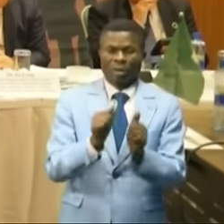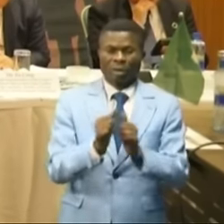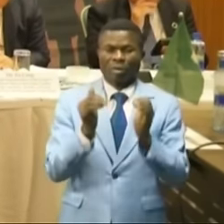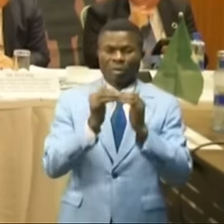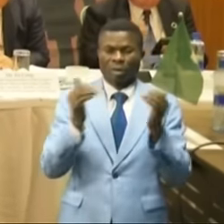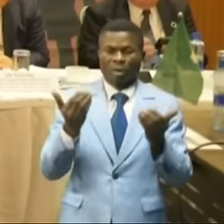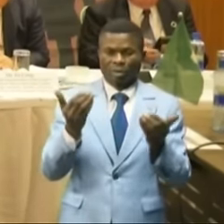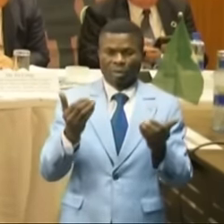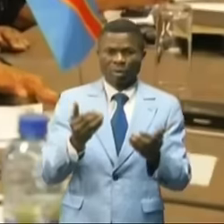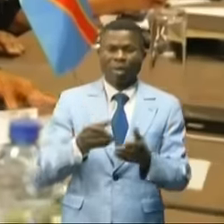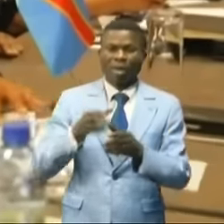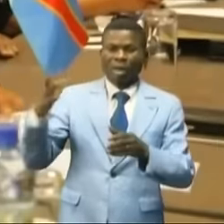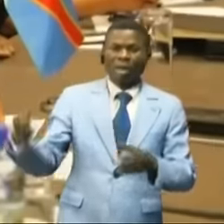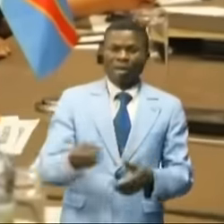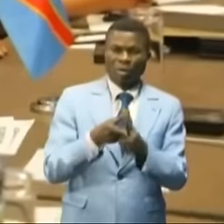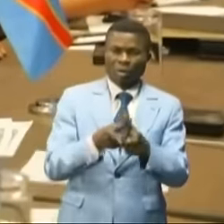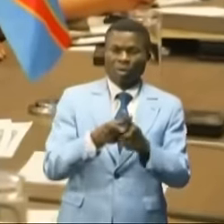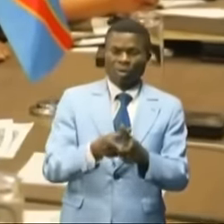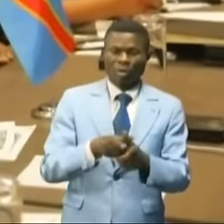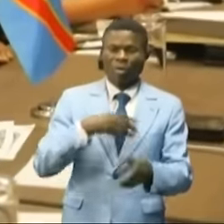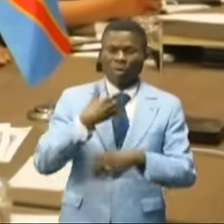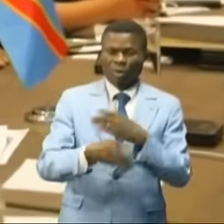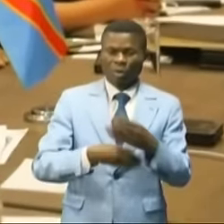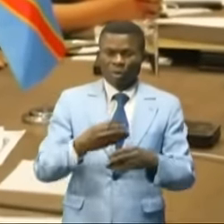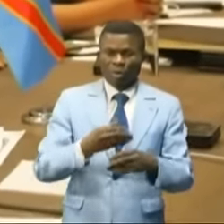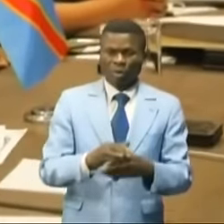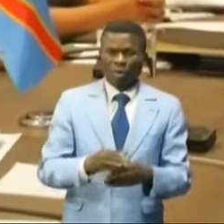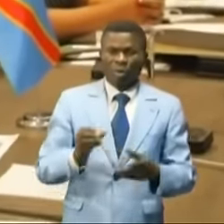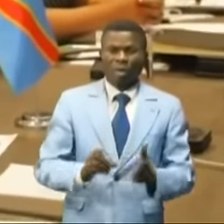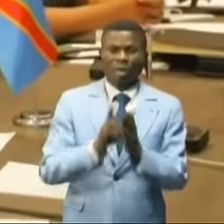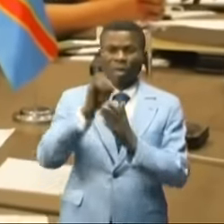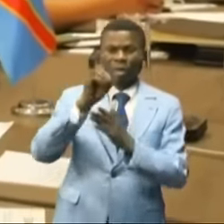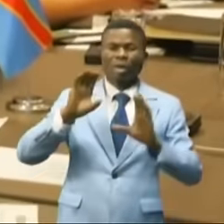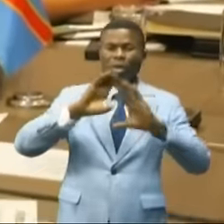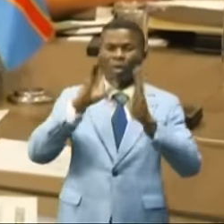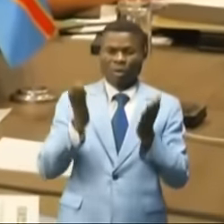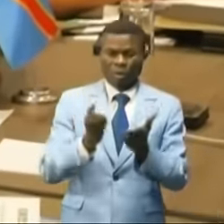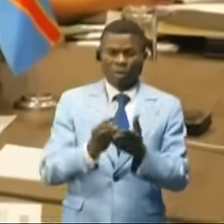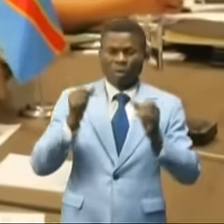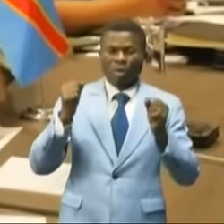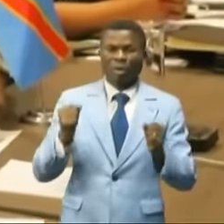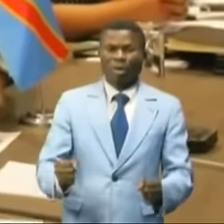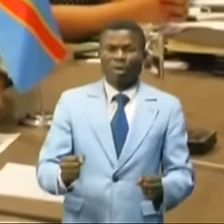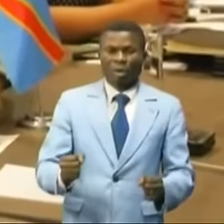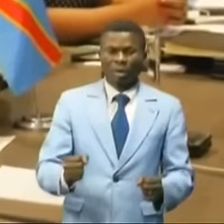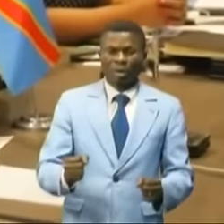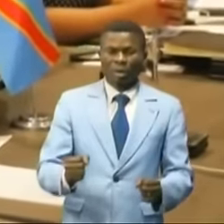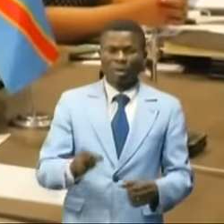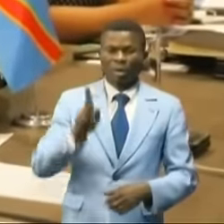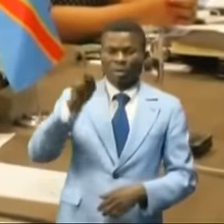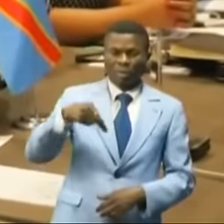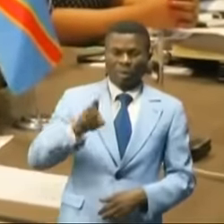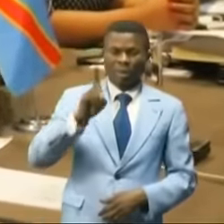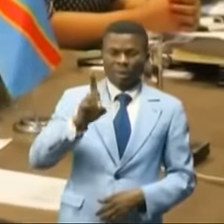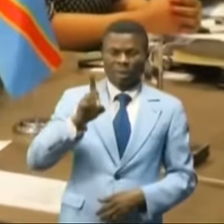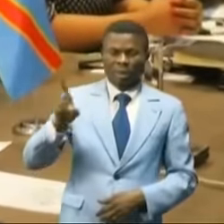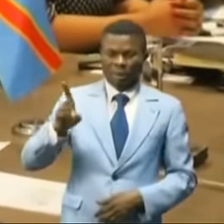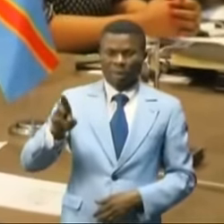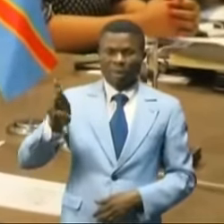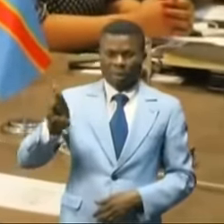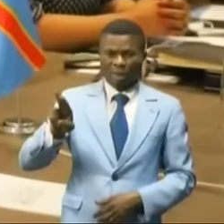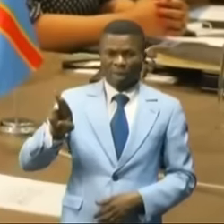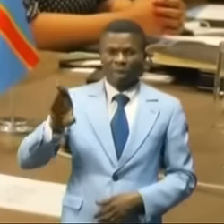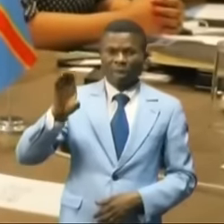de désarmement, de mobilisation, relèvement communautaire et stabilisation au PDDRCS. Il, c'est